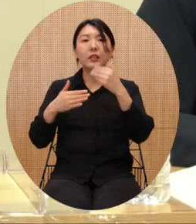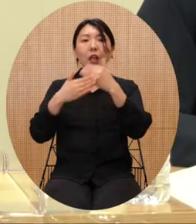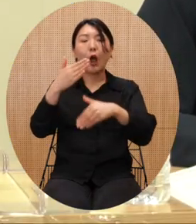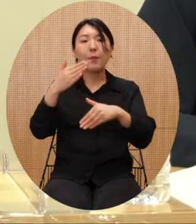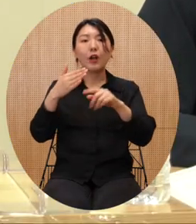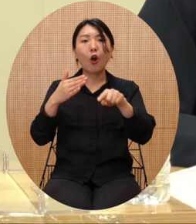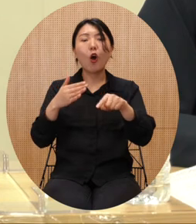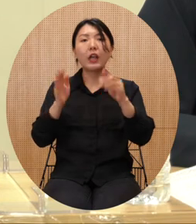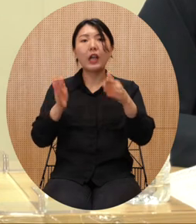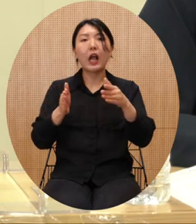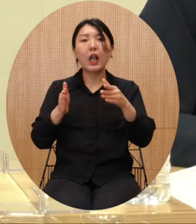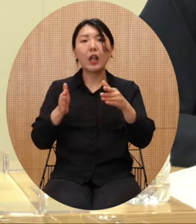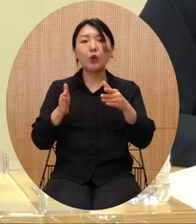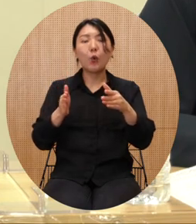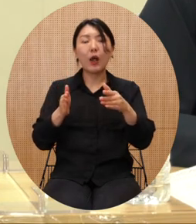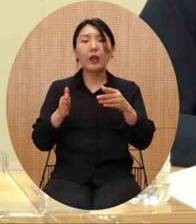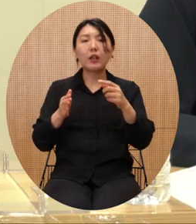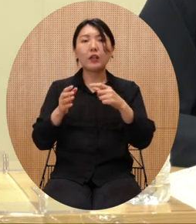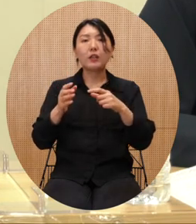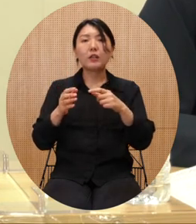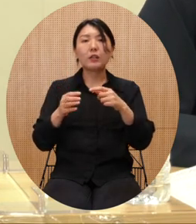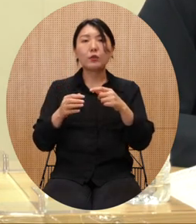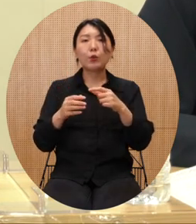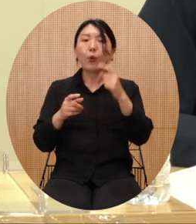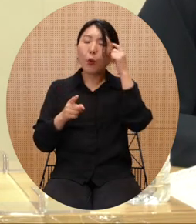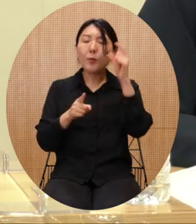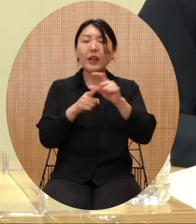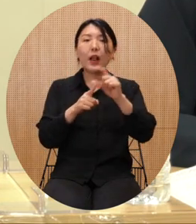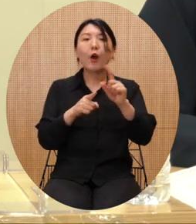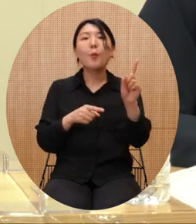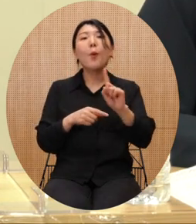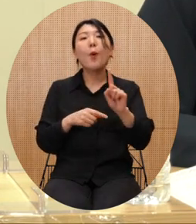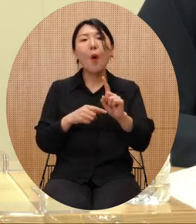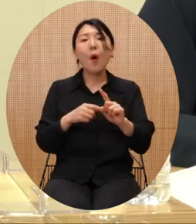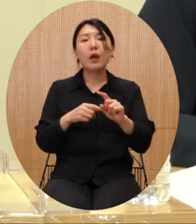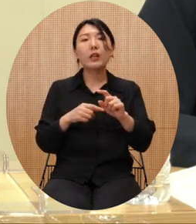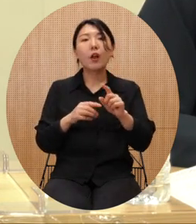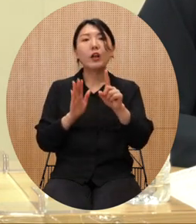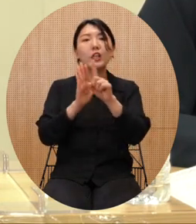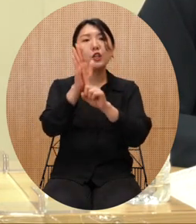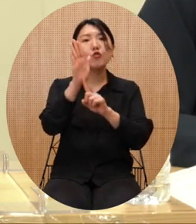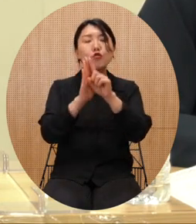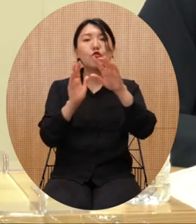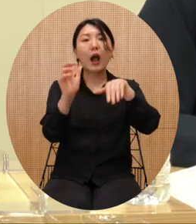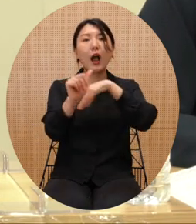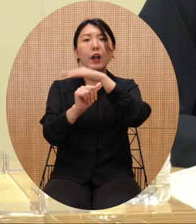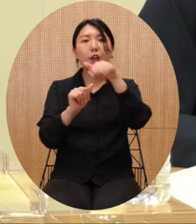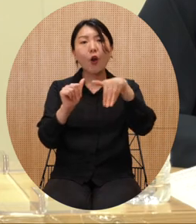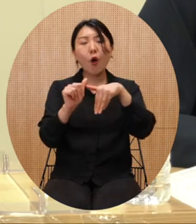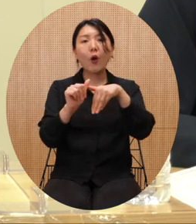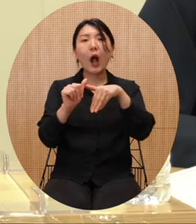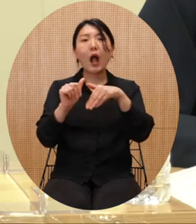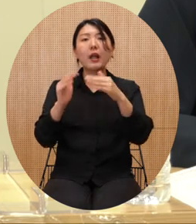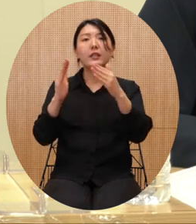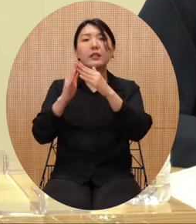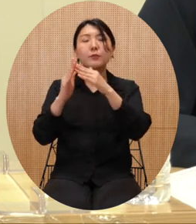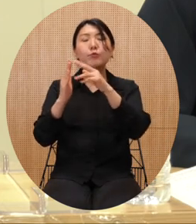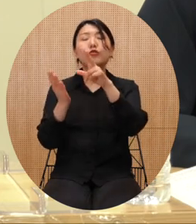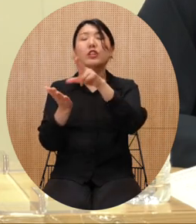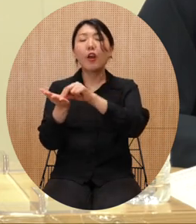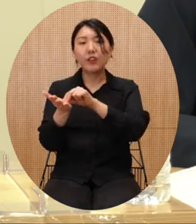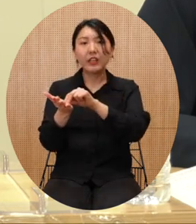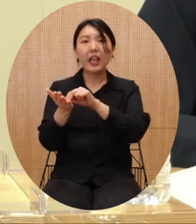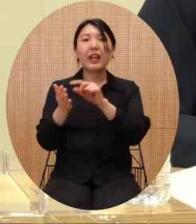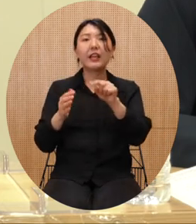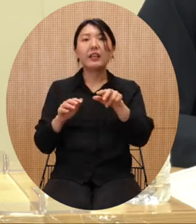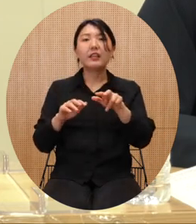가장 좀 주요한 관심을 가져야겠다라고 생각한 것이 이제 이 기후 환경 정책하고 이제 주거 정책이었는데